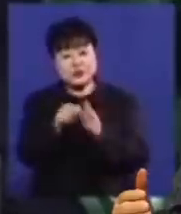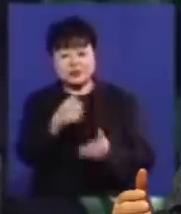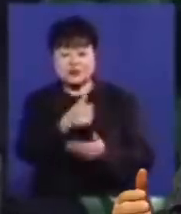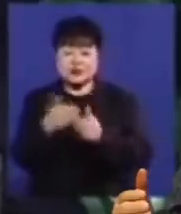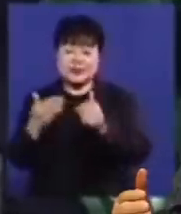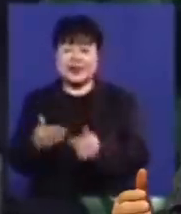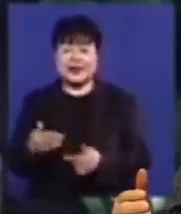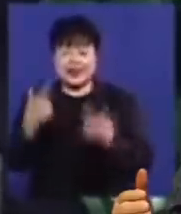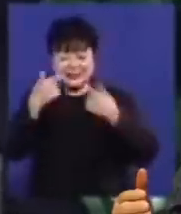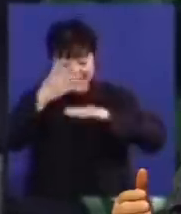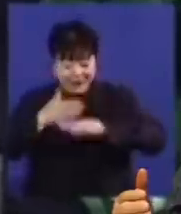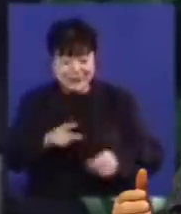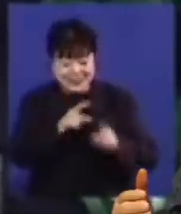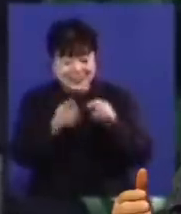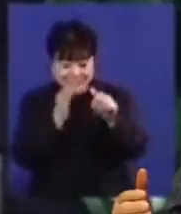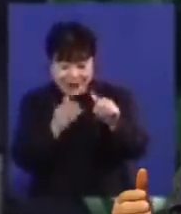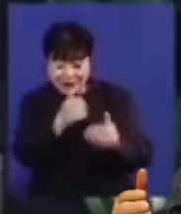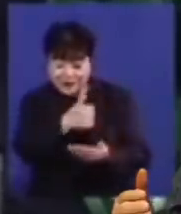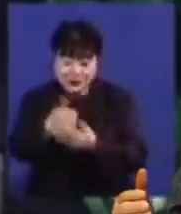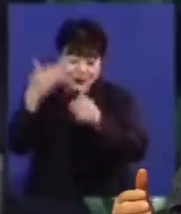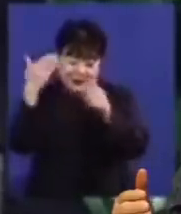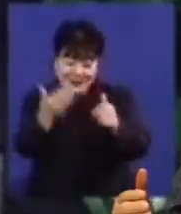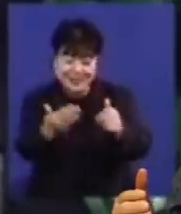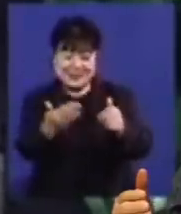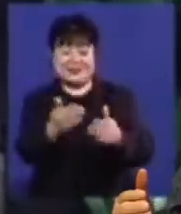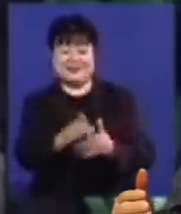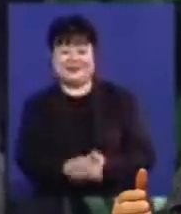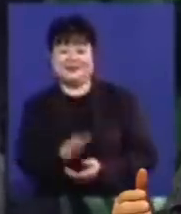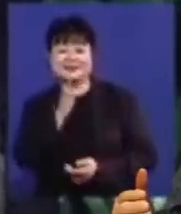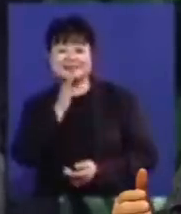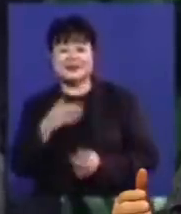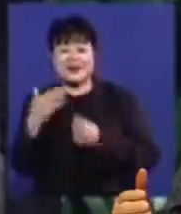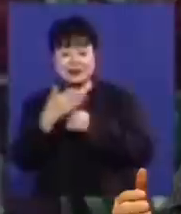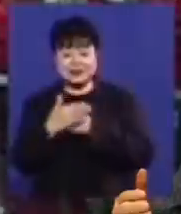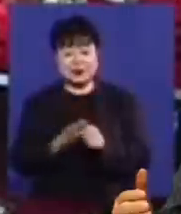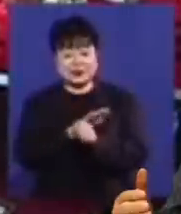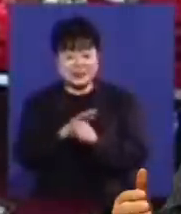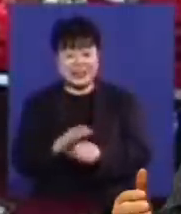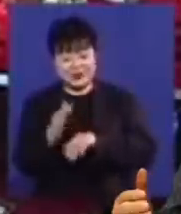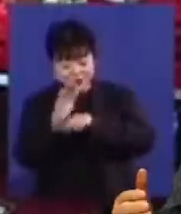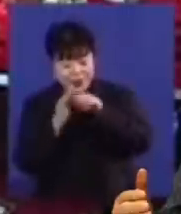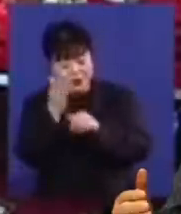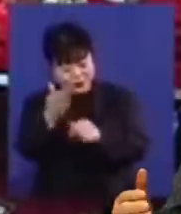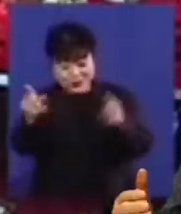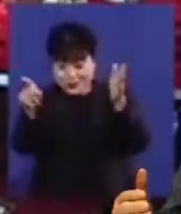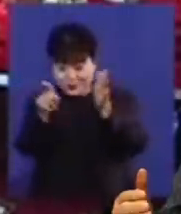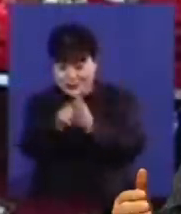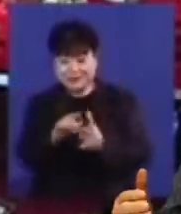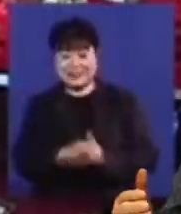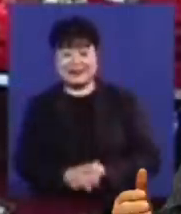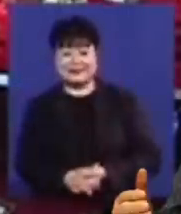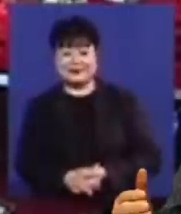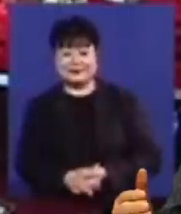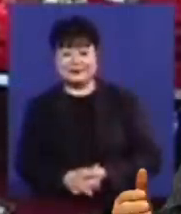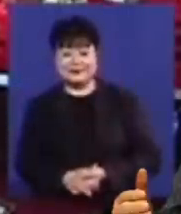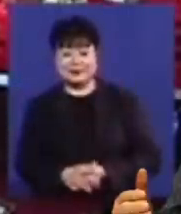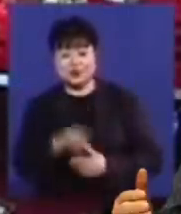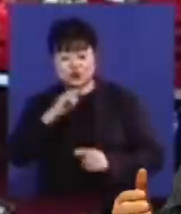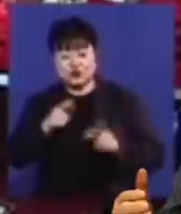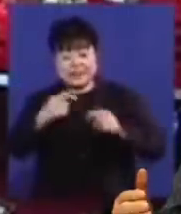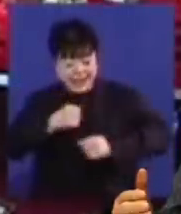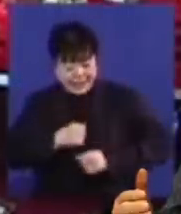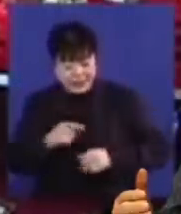늘 감사하고 살면 주님께서 우리에게 은총과 사랑으로 채워주시는 것입니다.